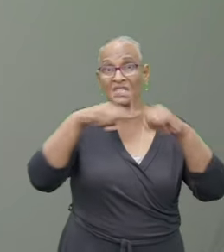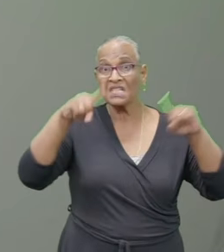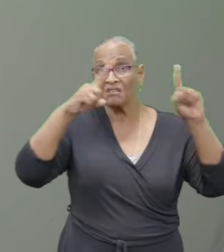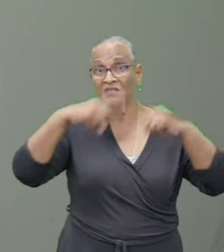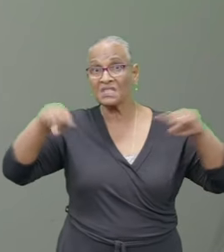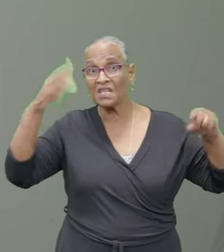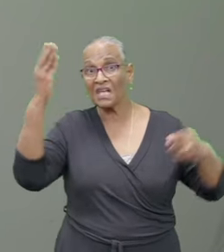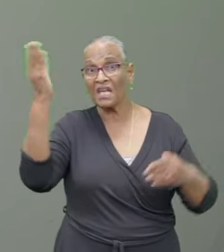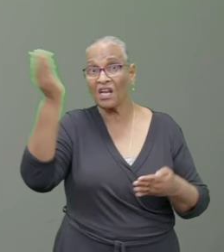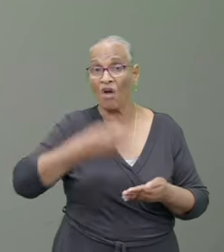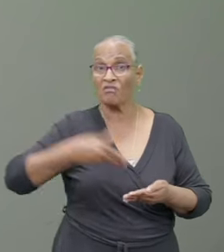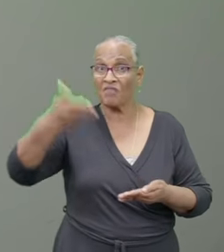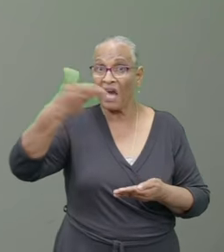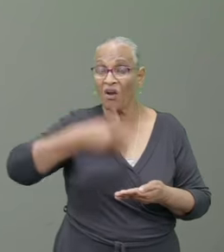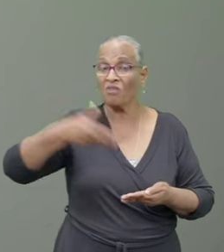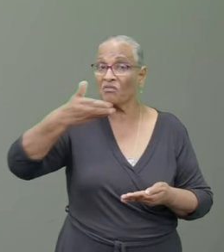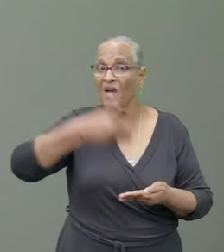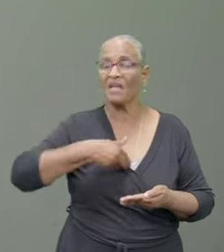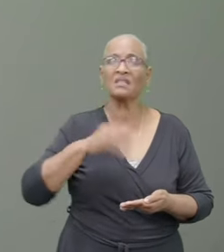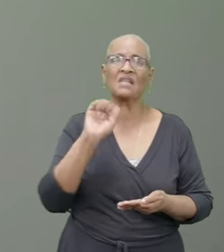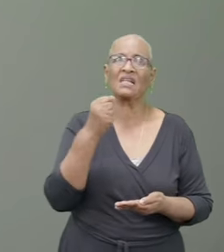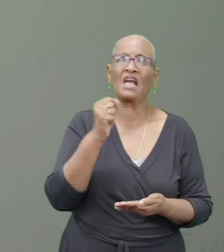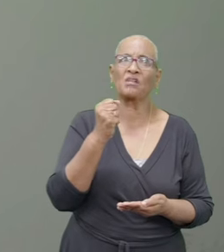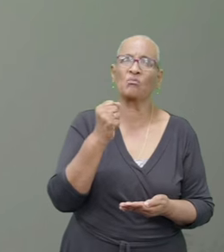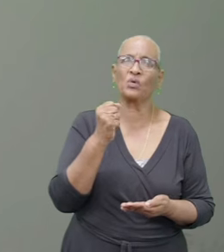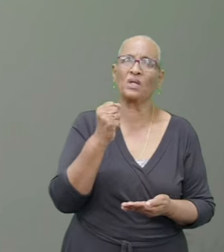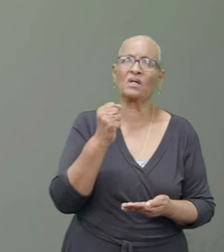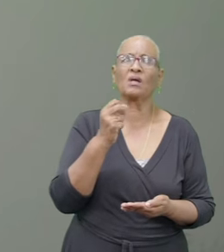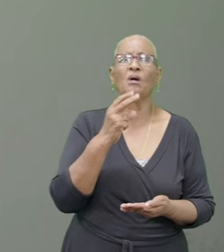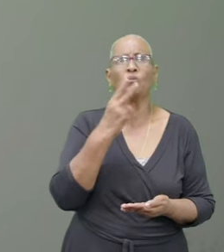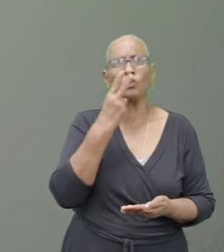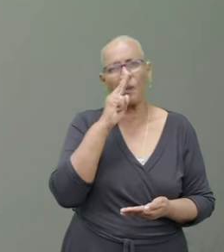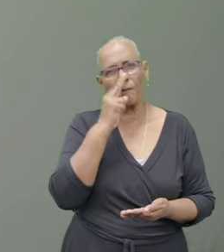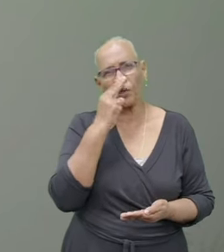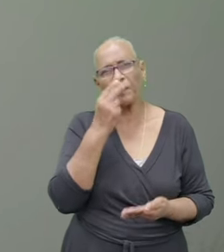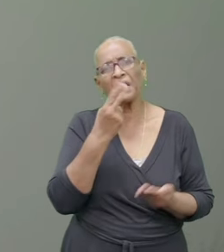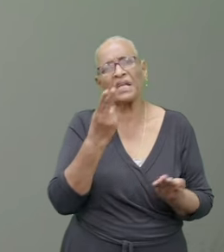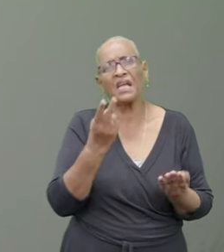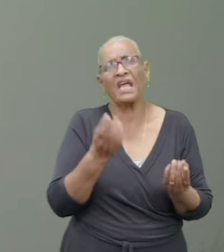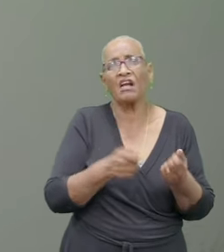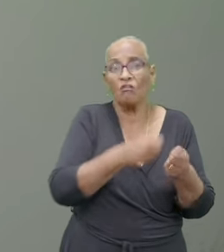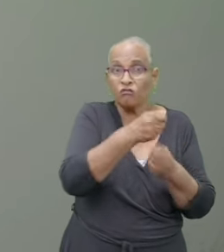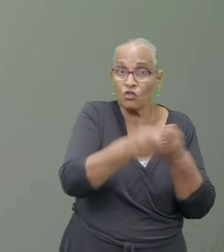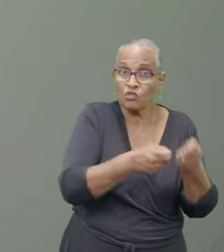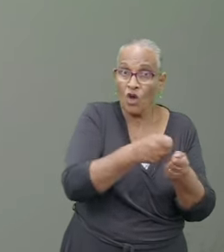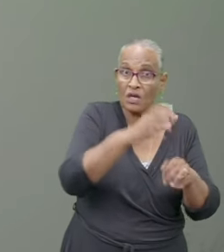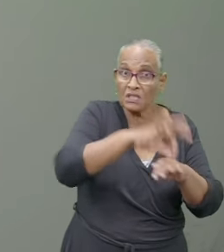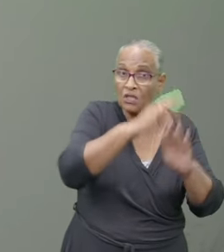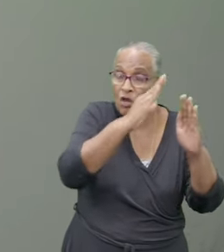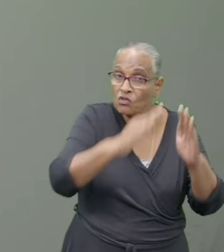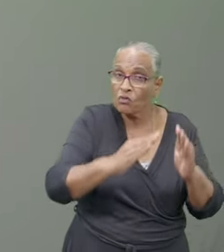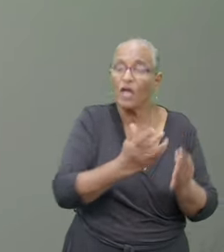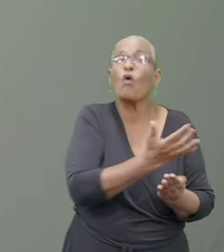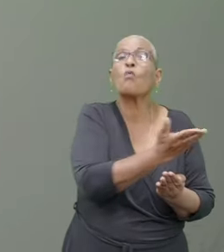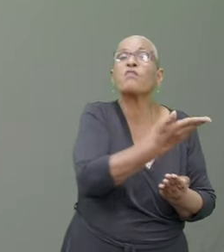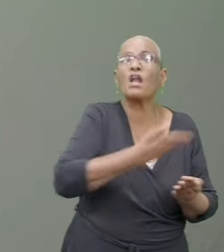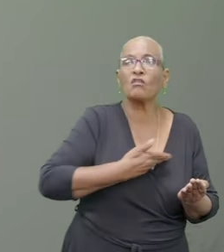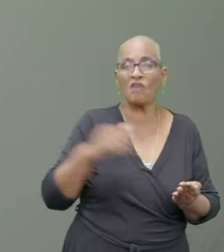ook die betalingen te kunnen verrichten aan salarissen in die zorgsector. Want je kan niet een situatie hebben dat je